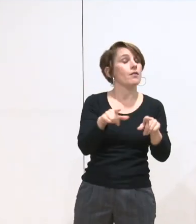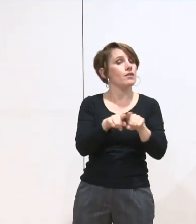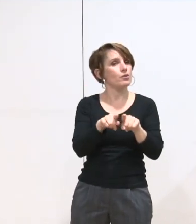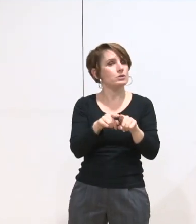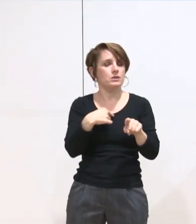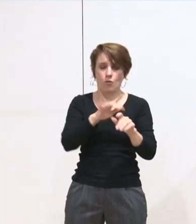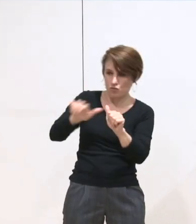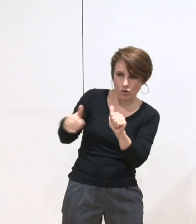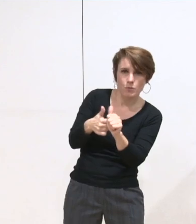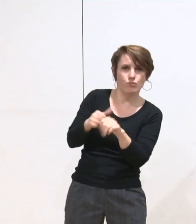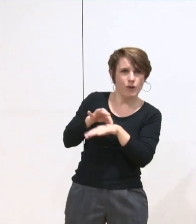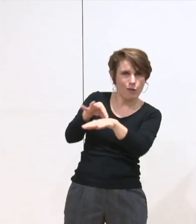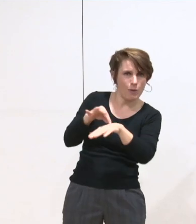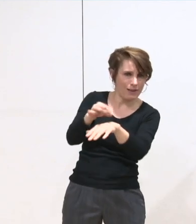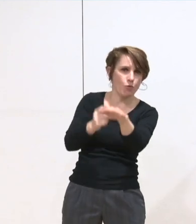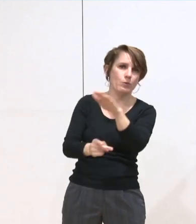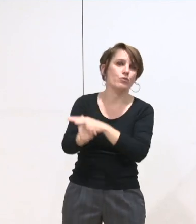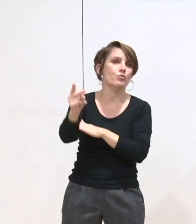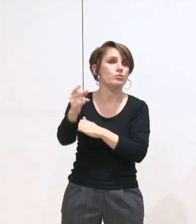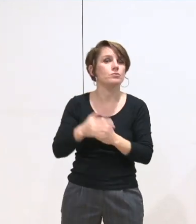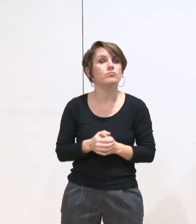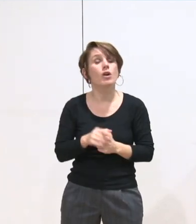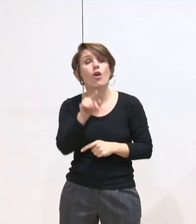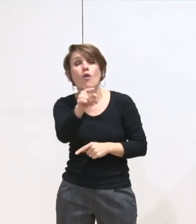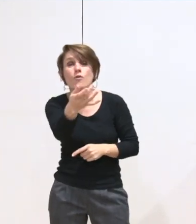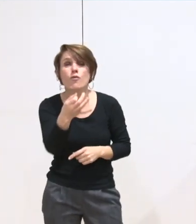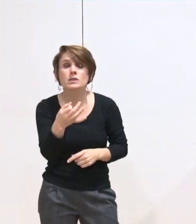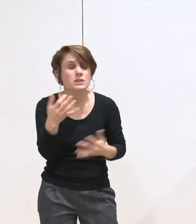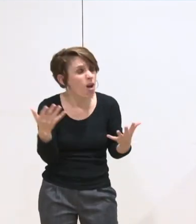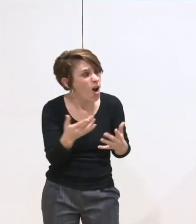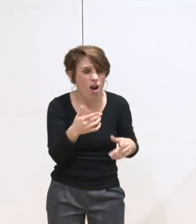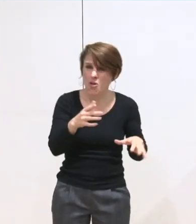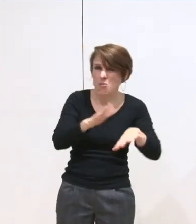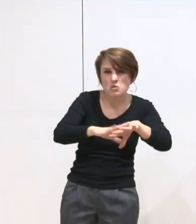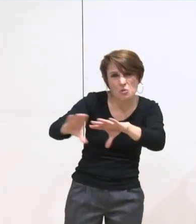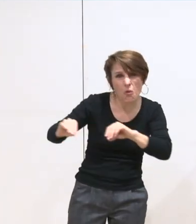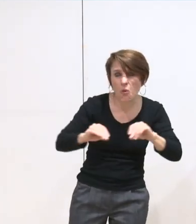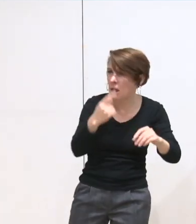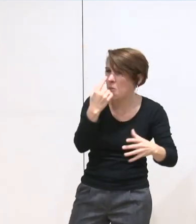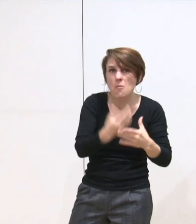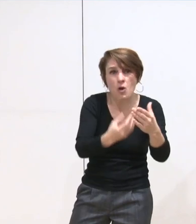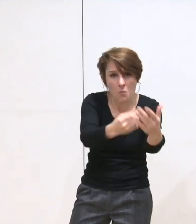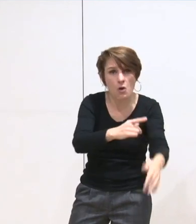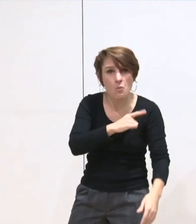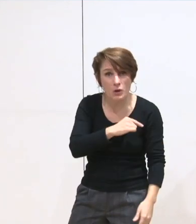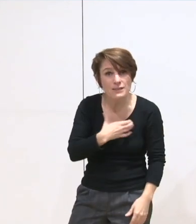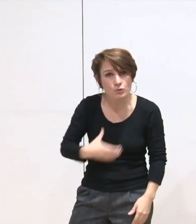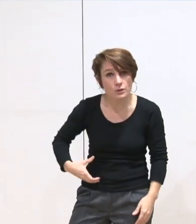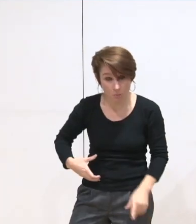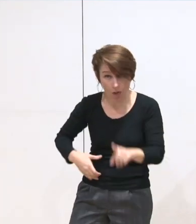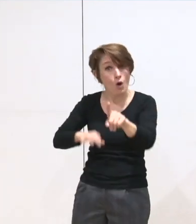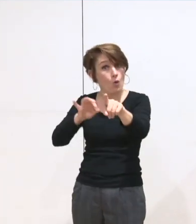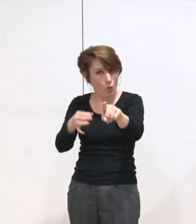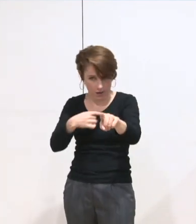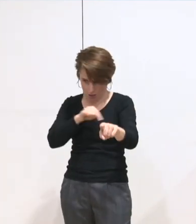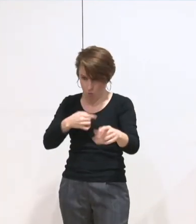ceux-ci. Vous trouvez qu'il manque de fonctionnaires ou de présence sur le terrain. Nous voulons effectivement augmenter la présence